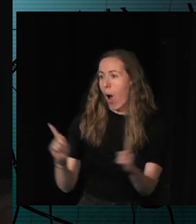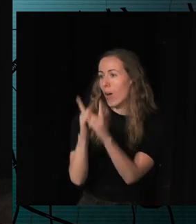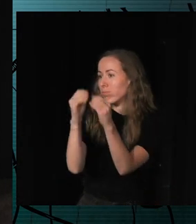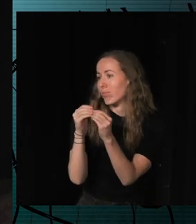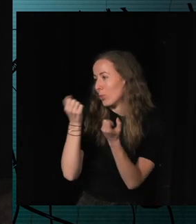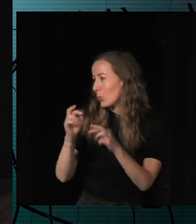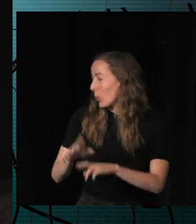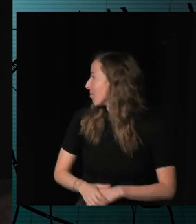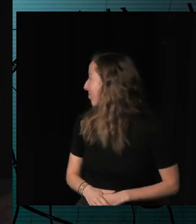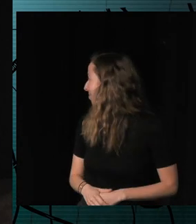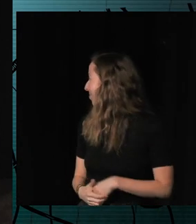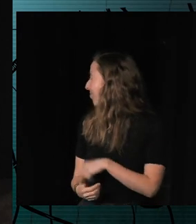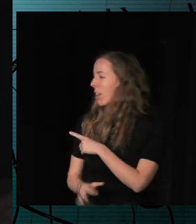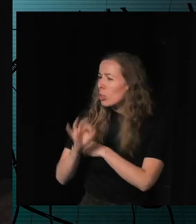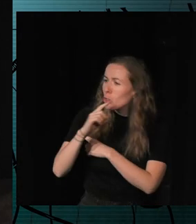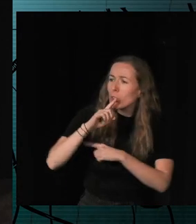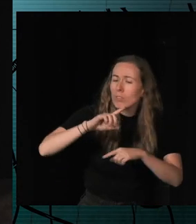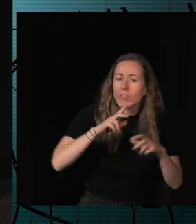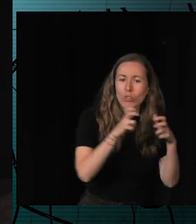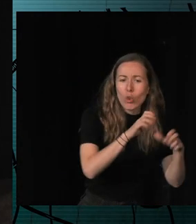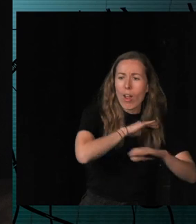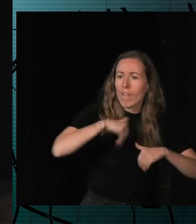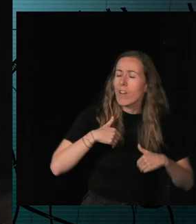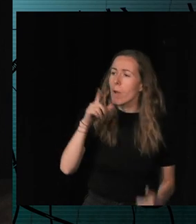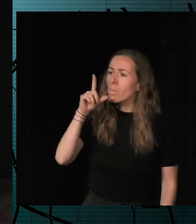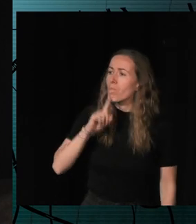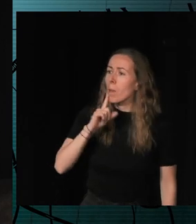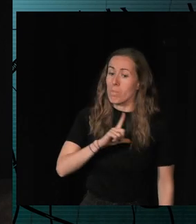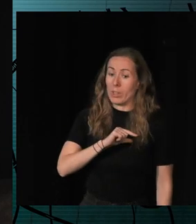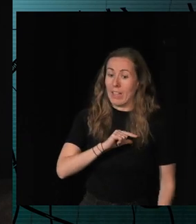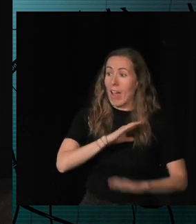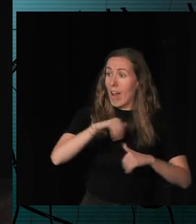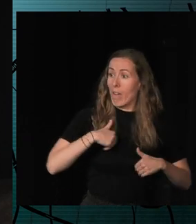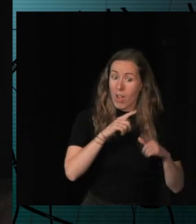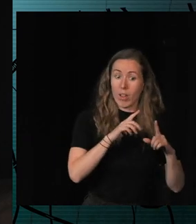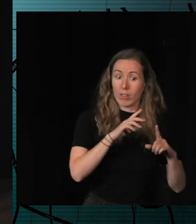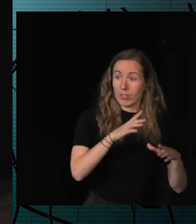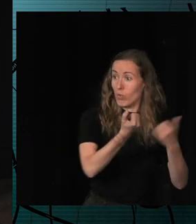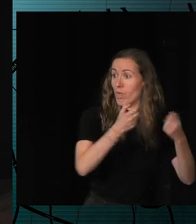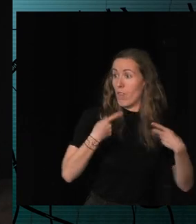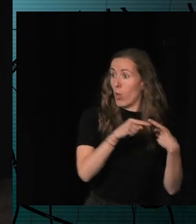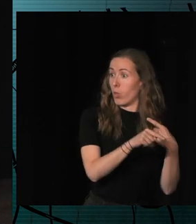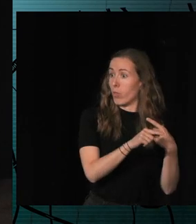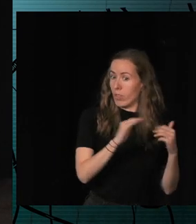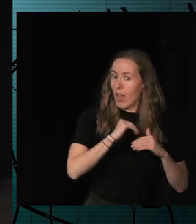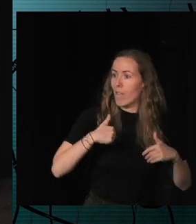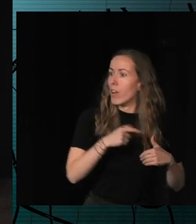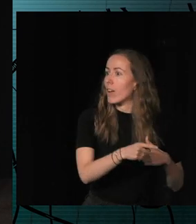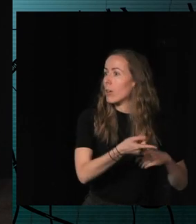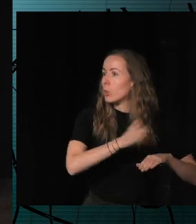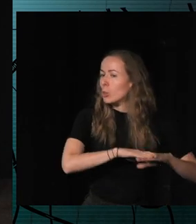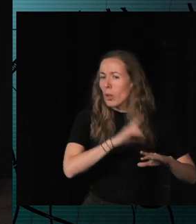élever avec sibil dans une des fins la nouvelle nouvelle réincarnation de c'est ça c'est cette version qu'il fallait mais sauf que c'est du coup